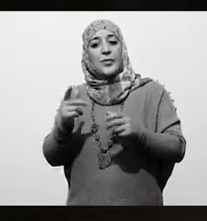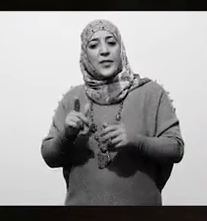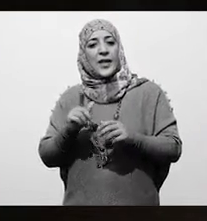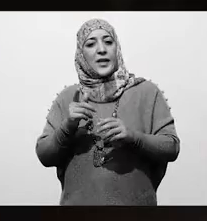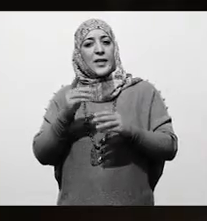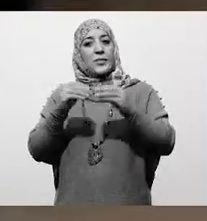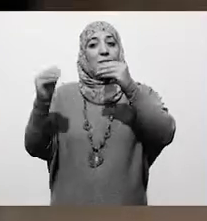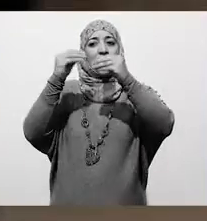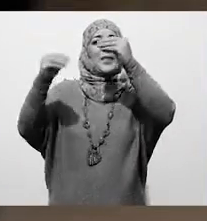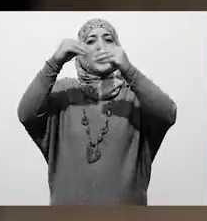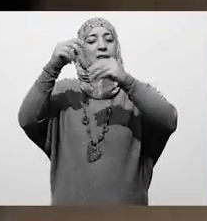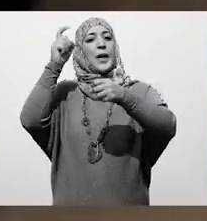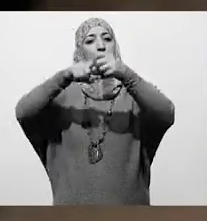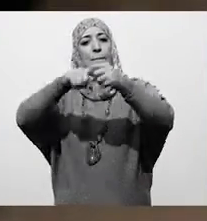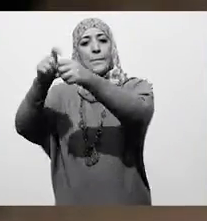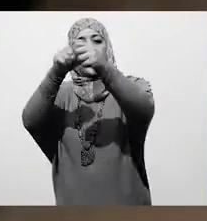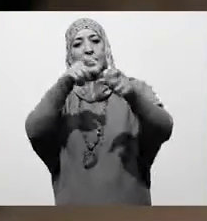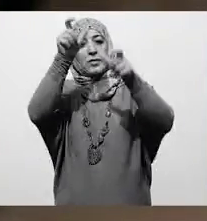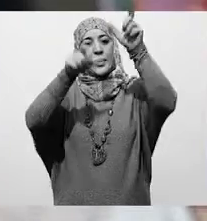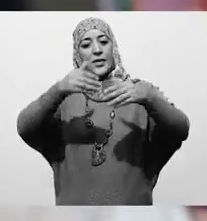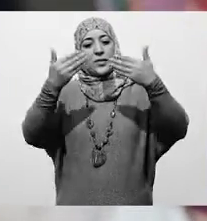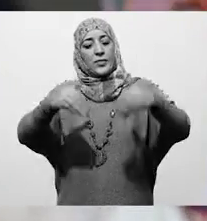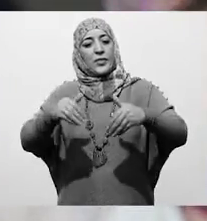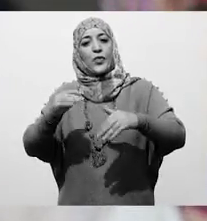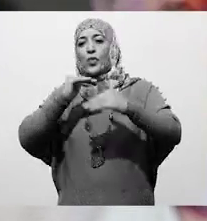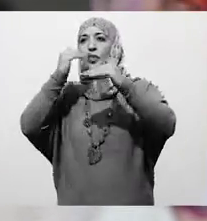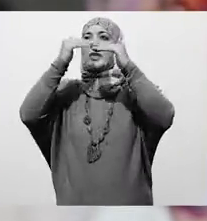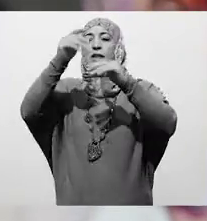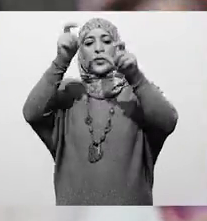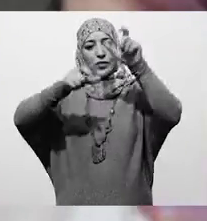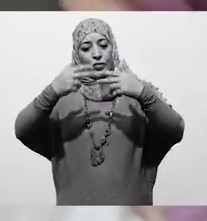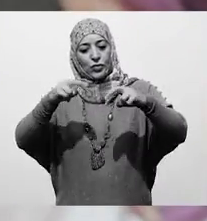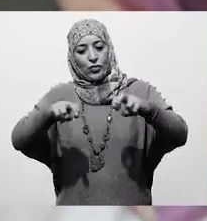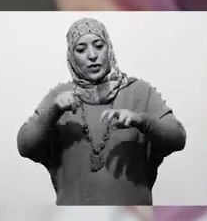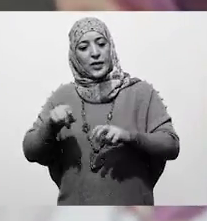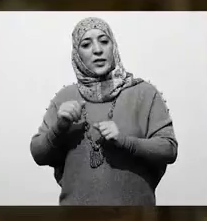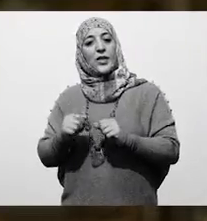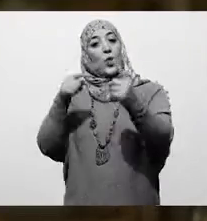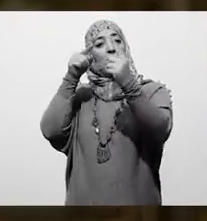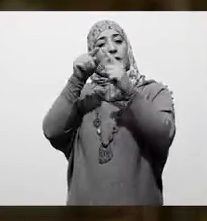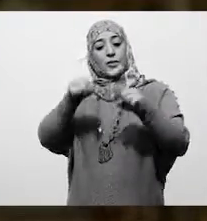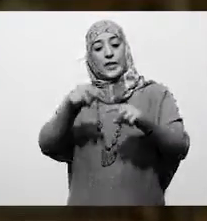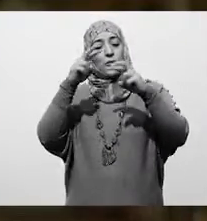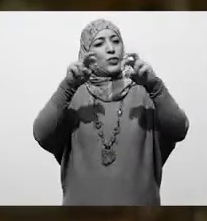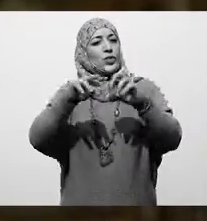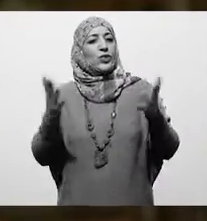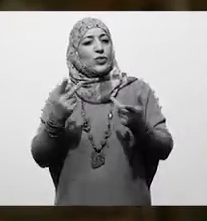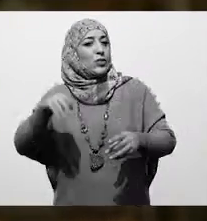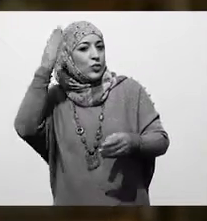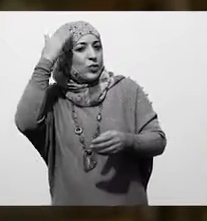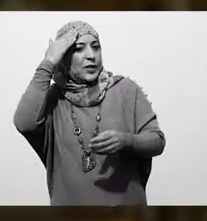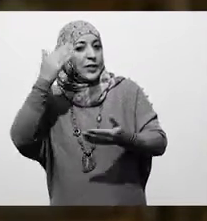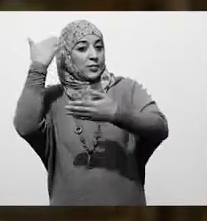exige la participation des personnes handicapées à toutes les étapes de la recherche. Le but de cette recherche, c'est connaître